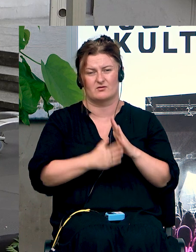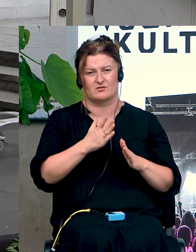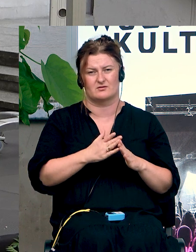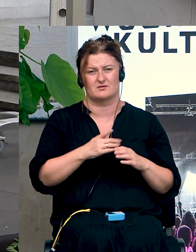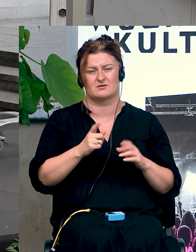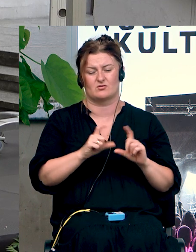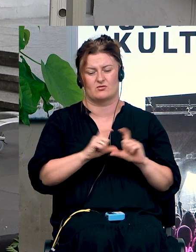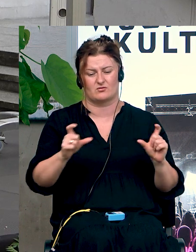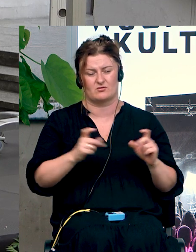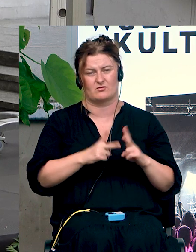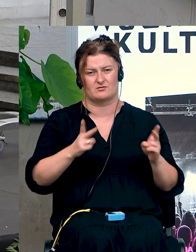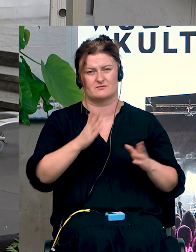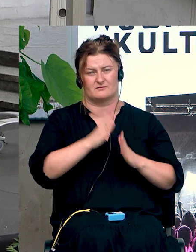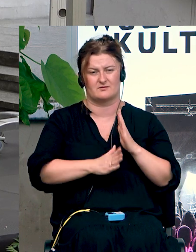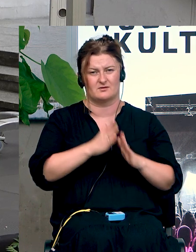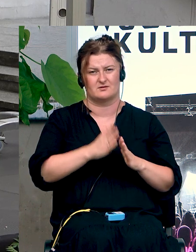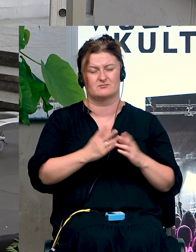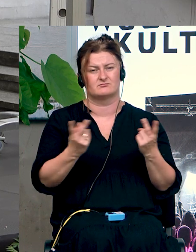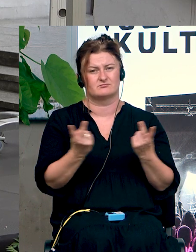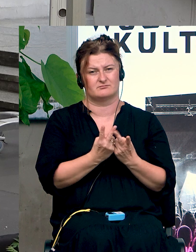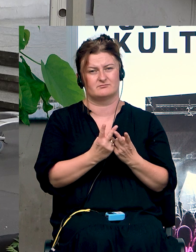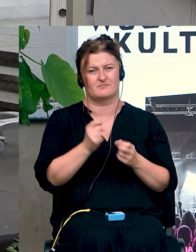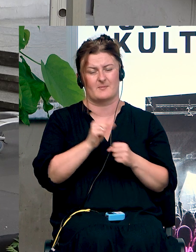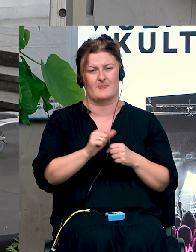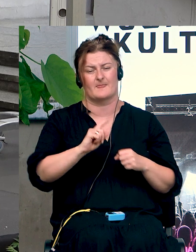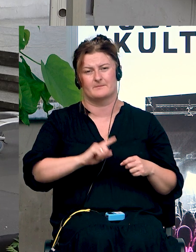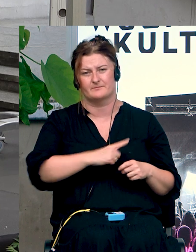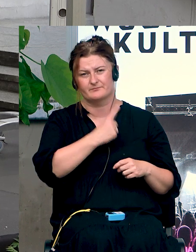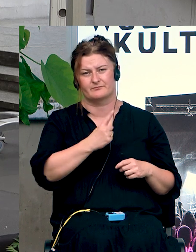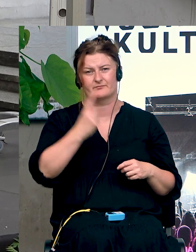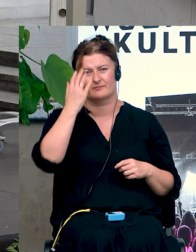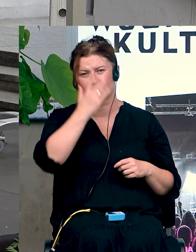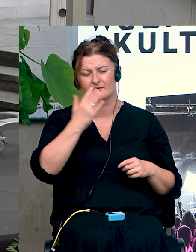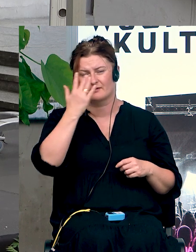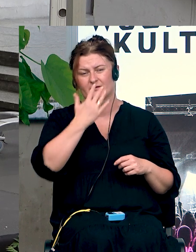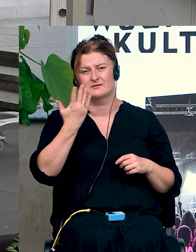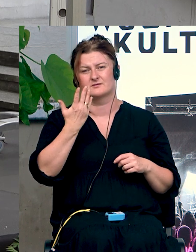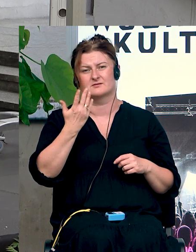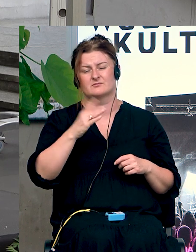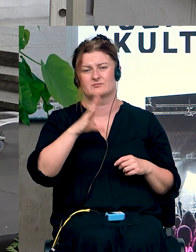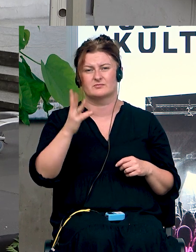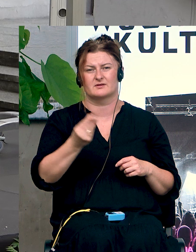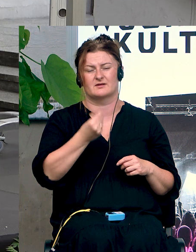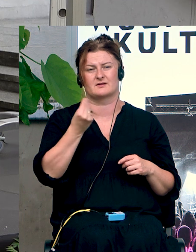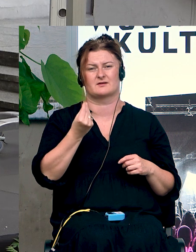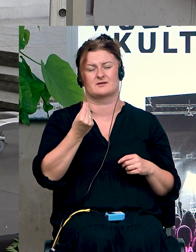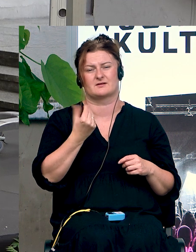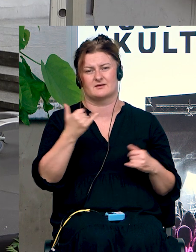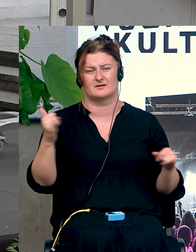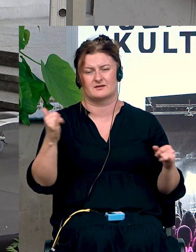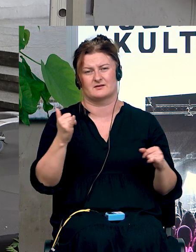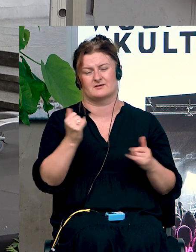пригоди, мрії, якісь чарівні речі. Але це, правда, дуже, дуже важке для мене